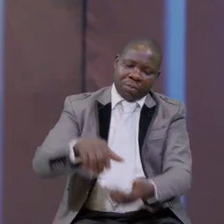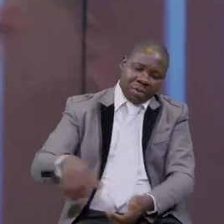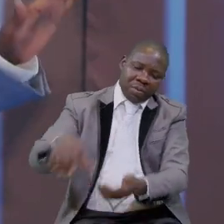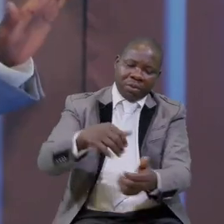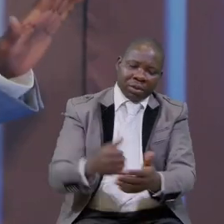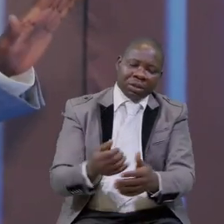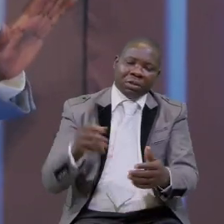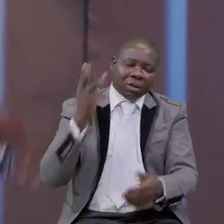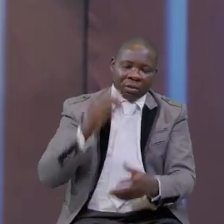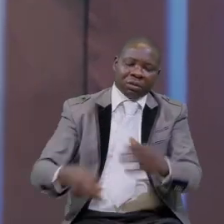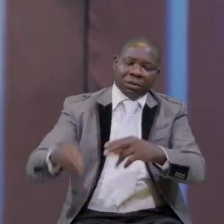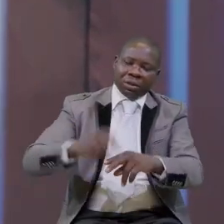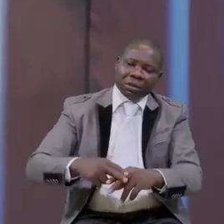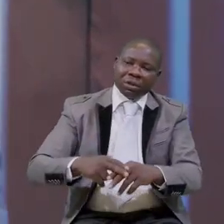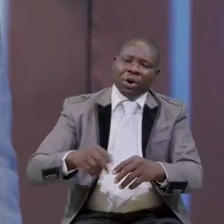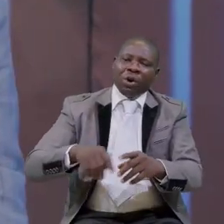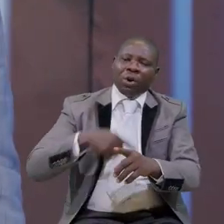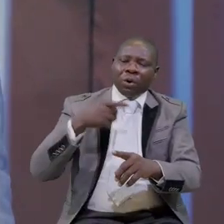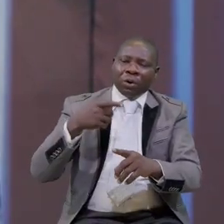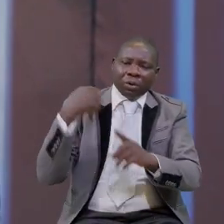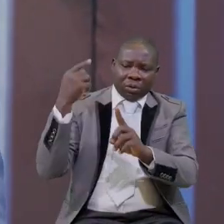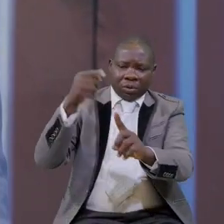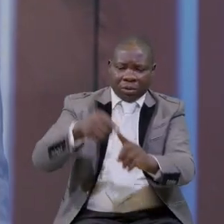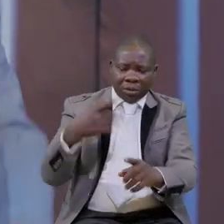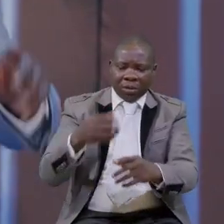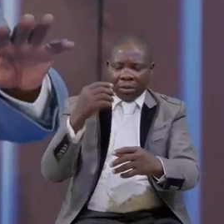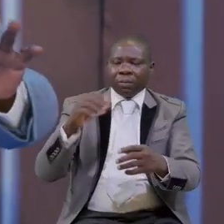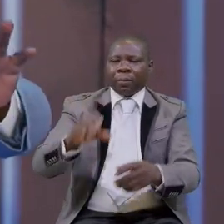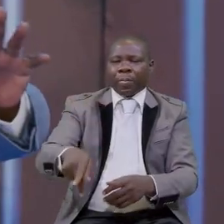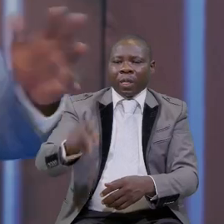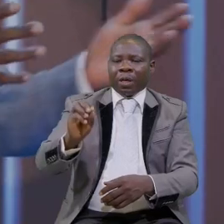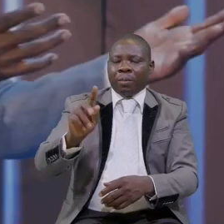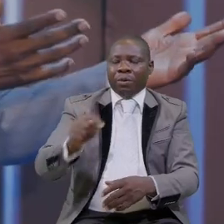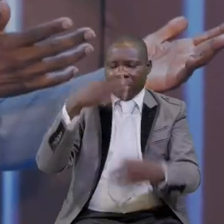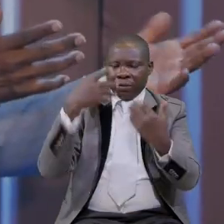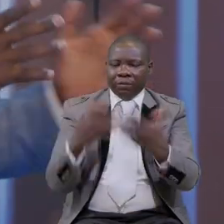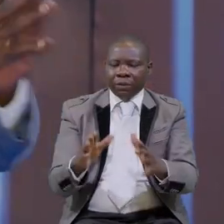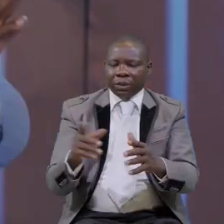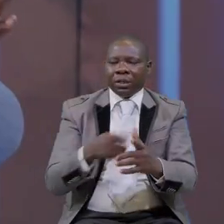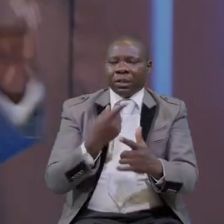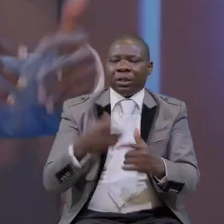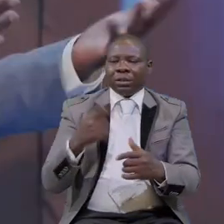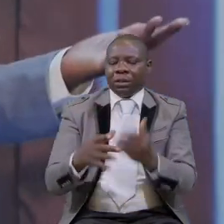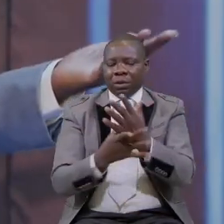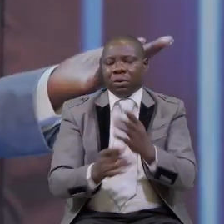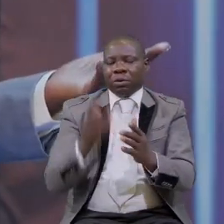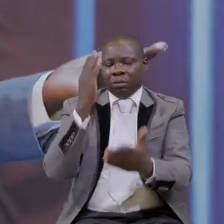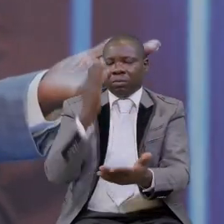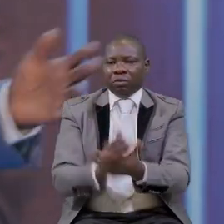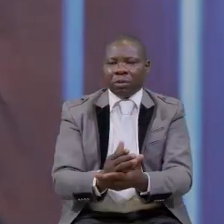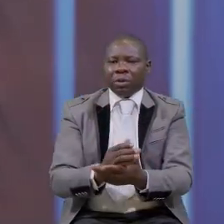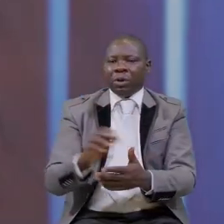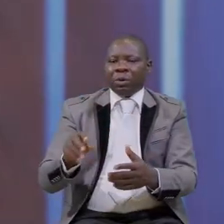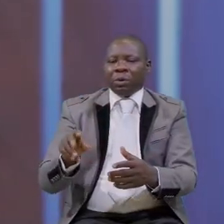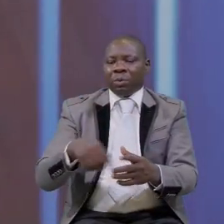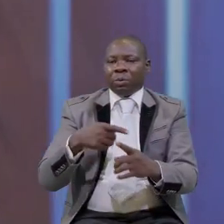C'est quand les vases sont terminés que lui s'est arrêté. Quand il n'y a plus de t'assemblée, quand il n'y a plus